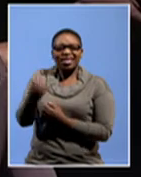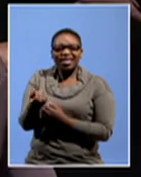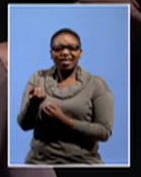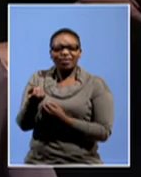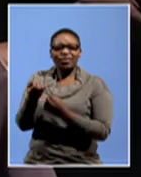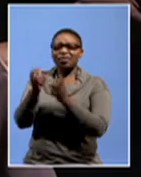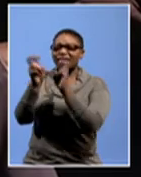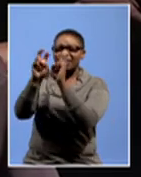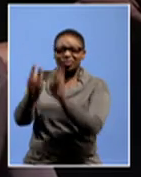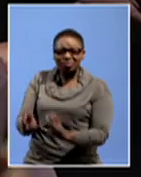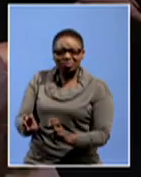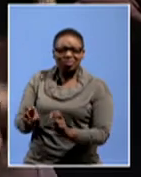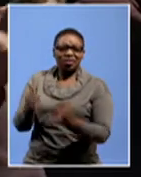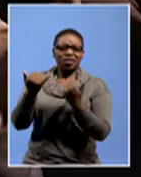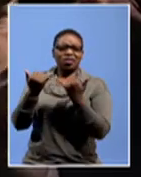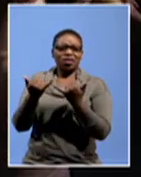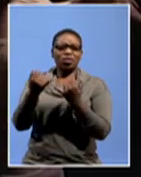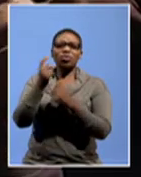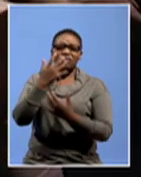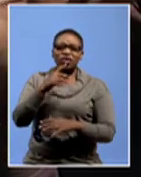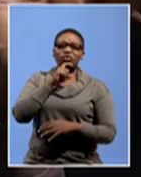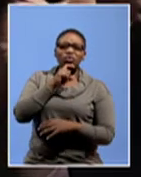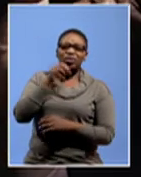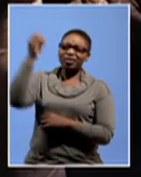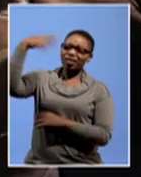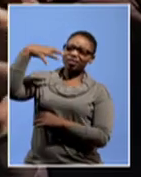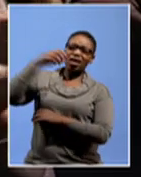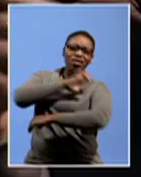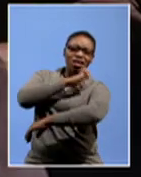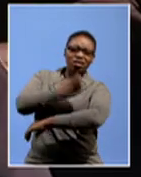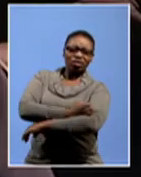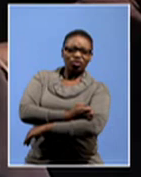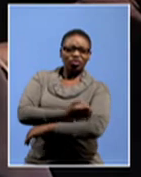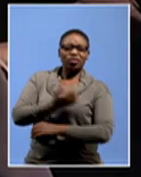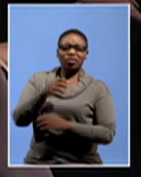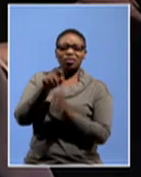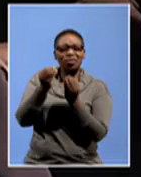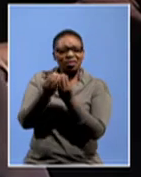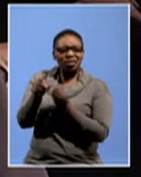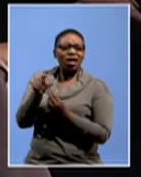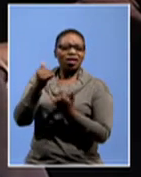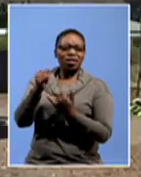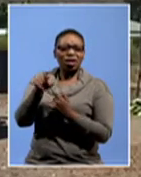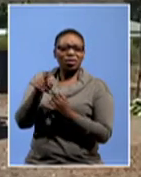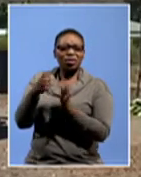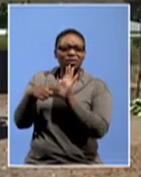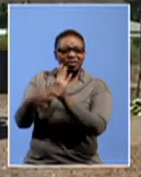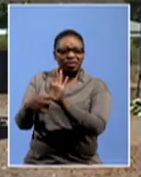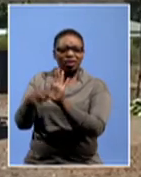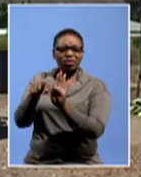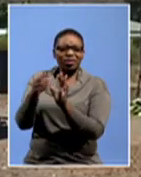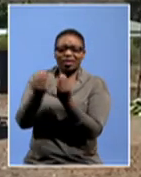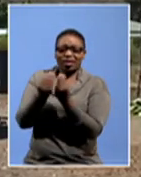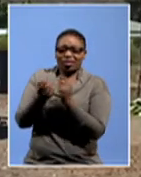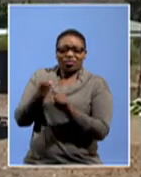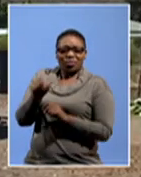nou nie krag het hier nie, so hulle die sonpanele iets so op ons sit. Ons moes teken. Nou dit is sommer so gesmeld en